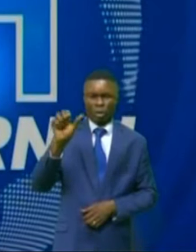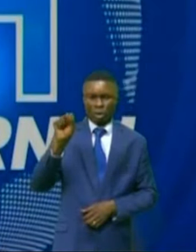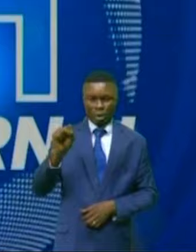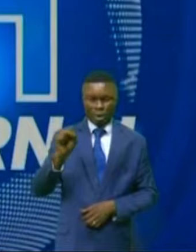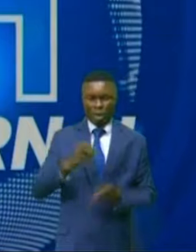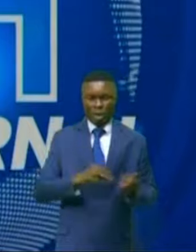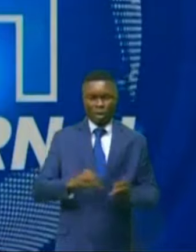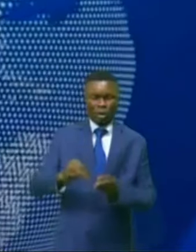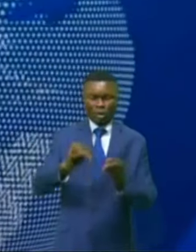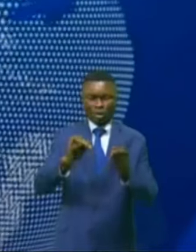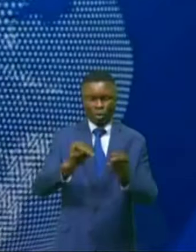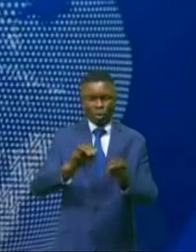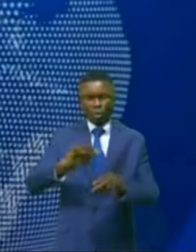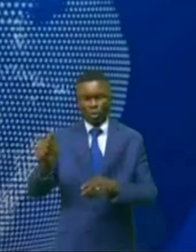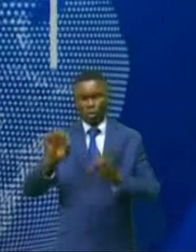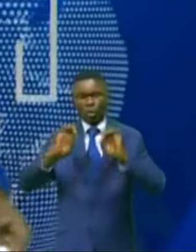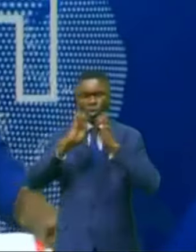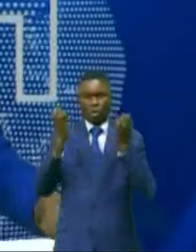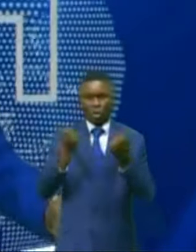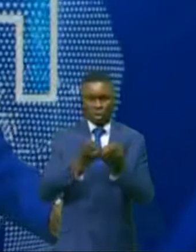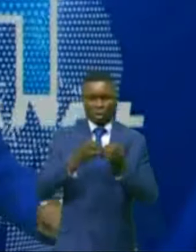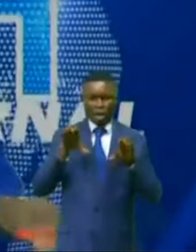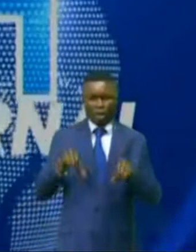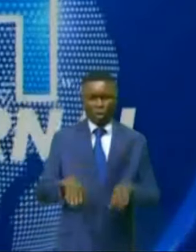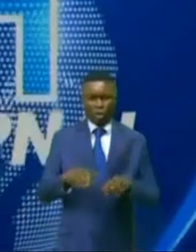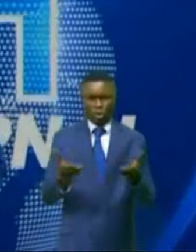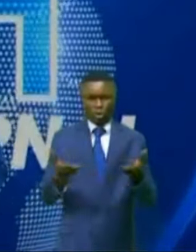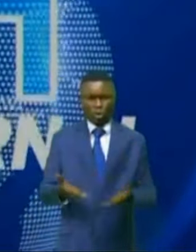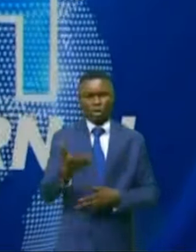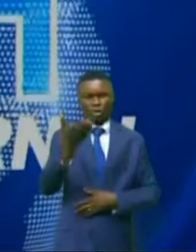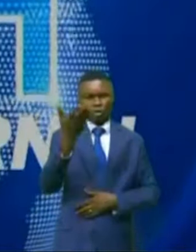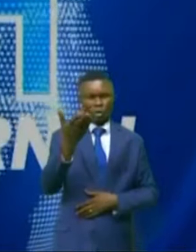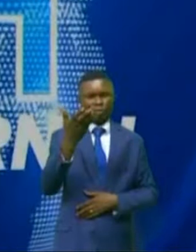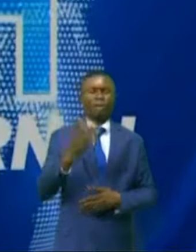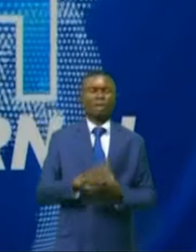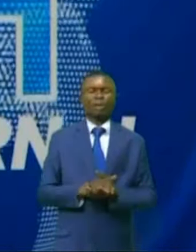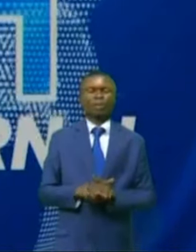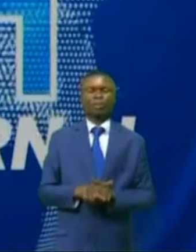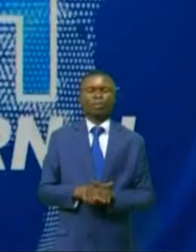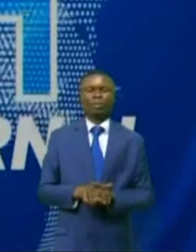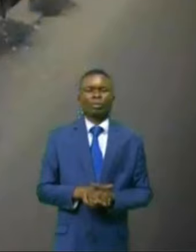contre d'autres entreprises d'assurance. Un reportage d'Angèle Mabiala.